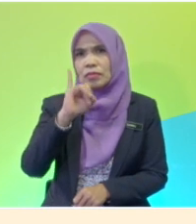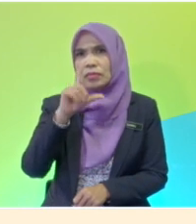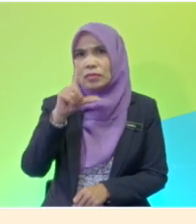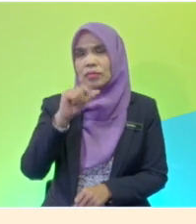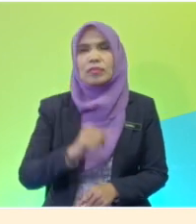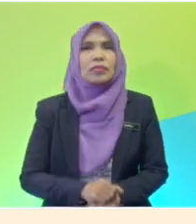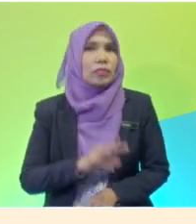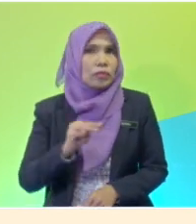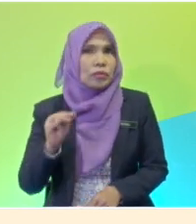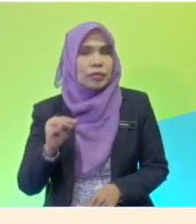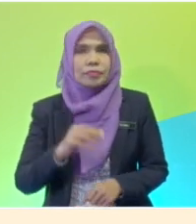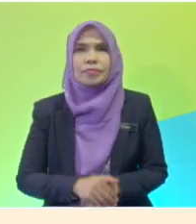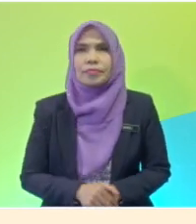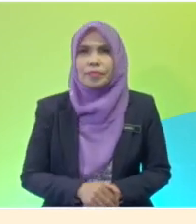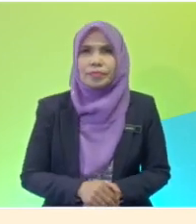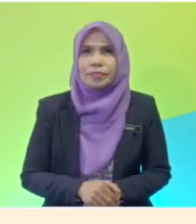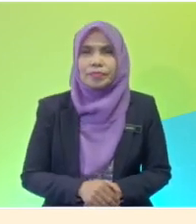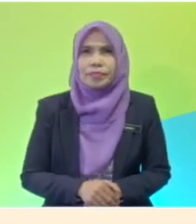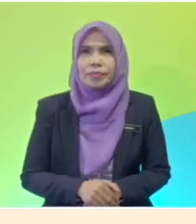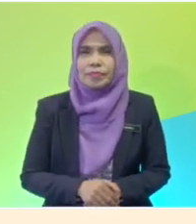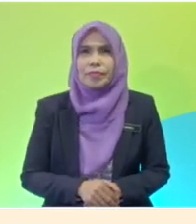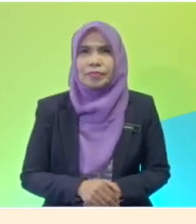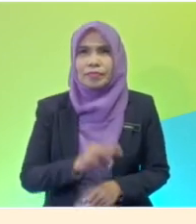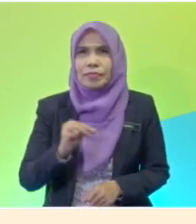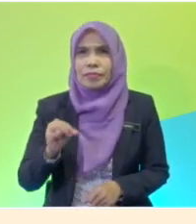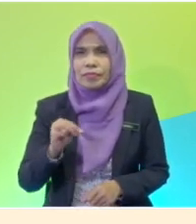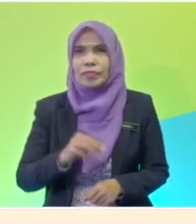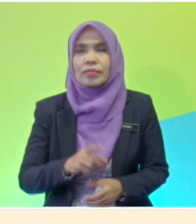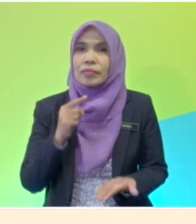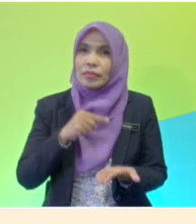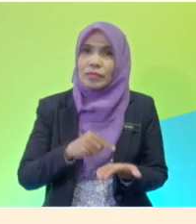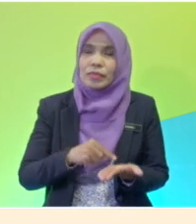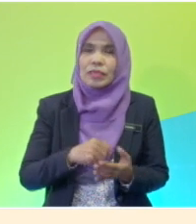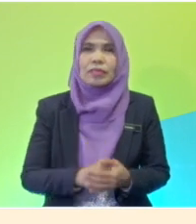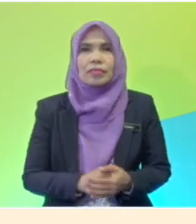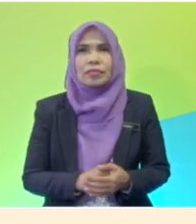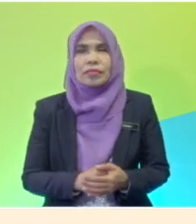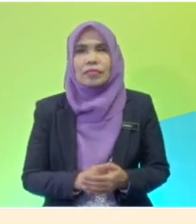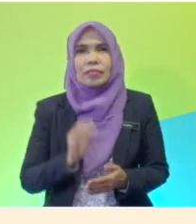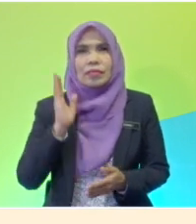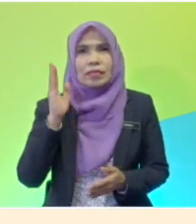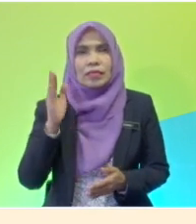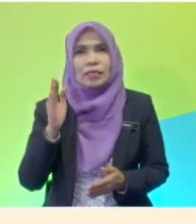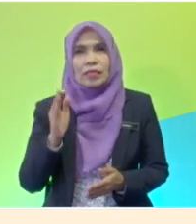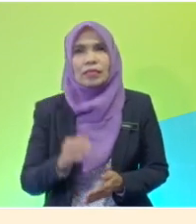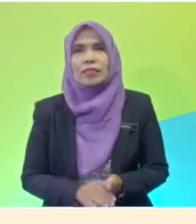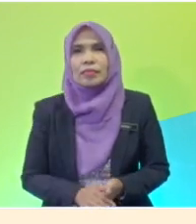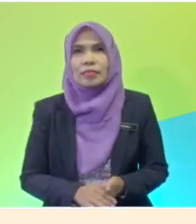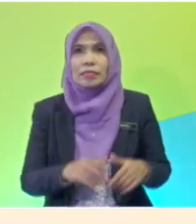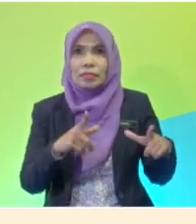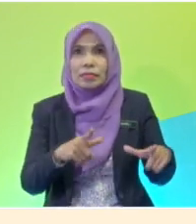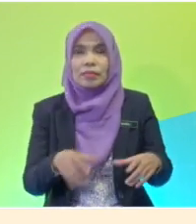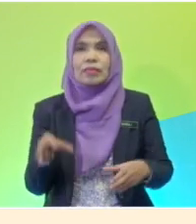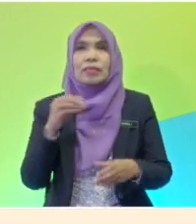atau pemurid-murid yang dalam ini kita akan liskan dalam satu kumpulan dan kita akan buat sesi